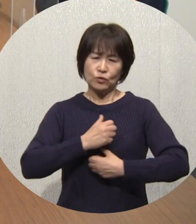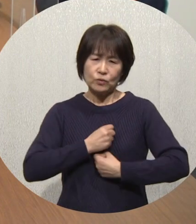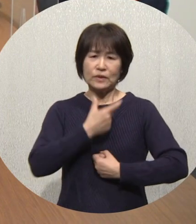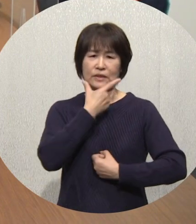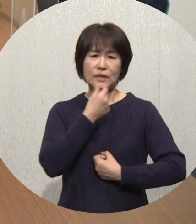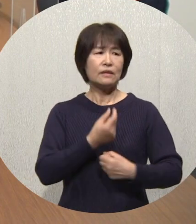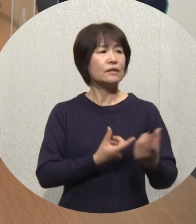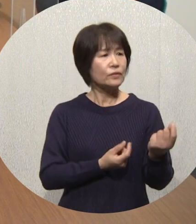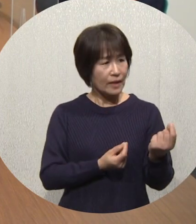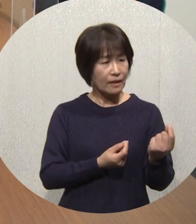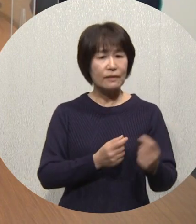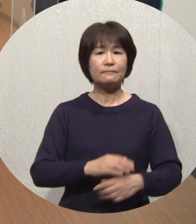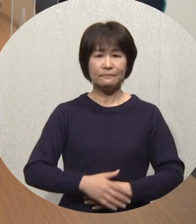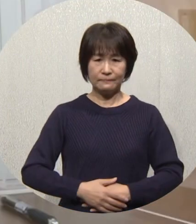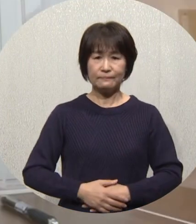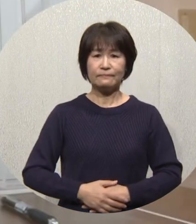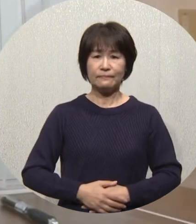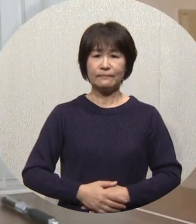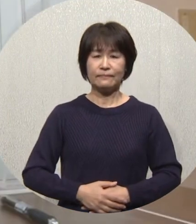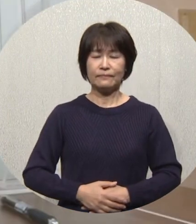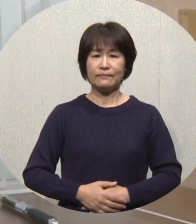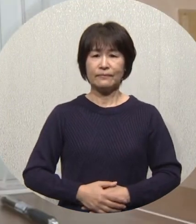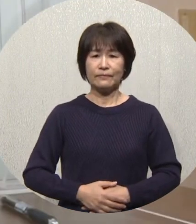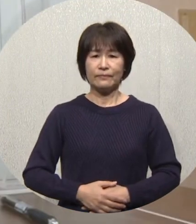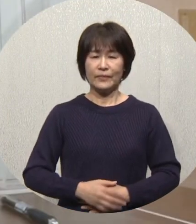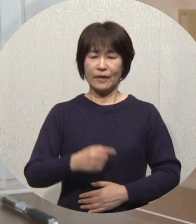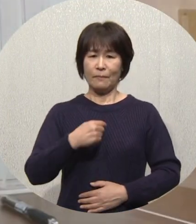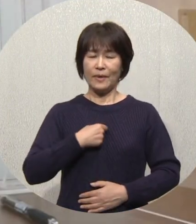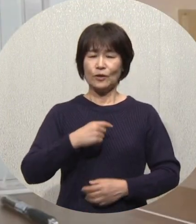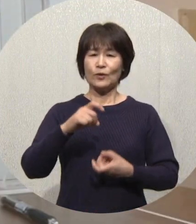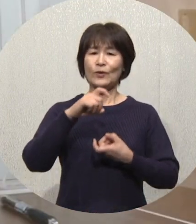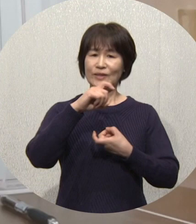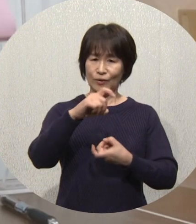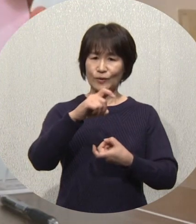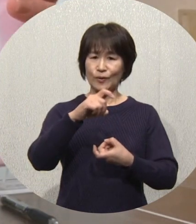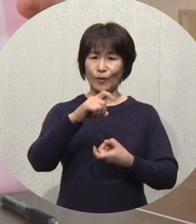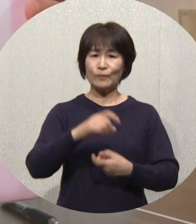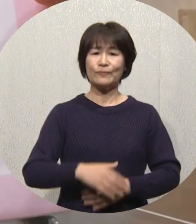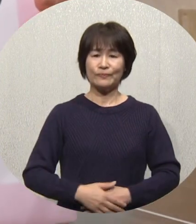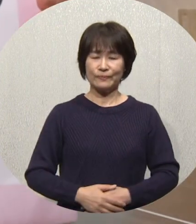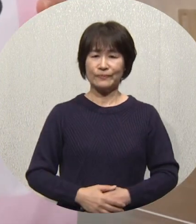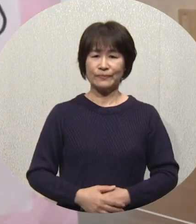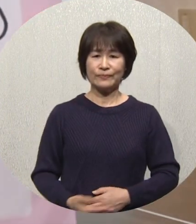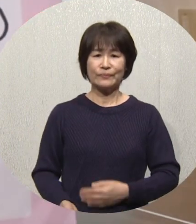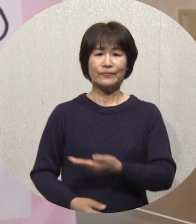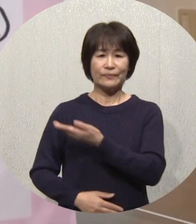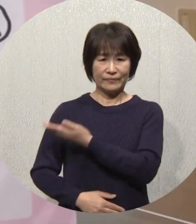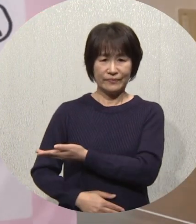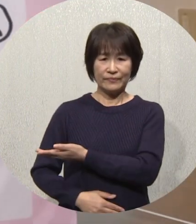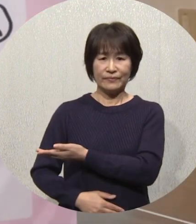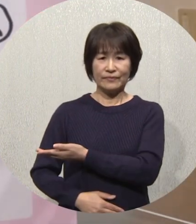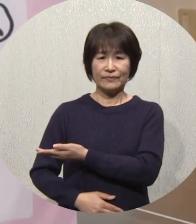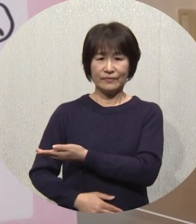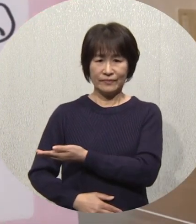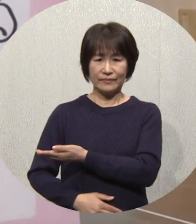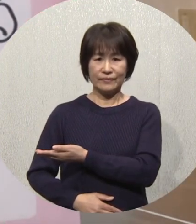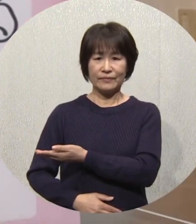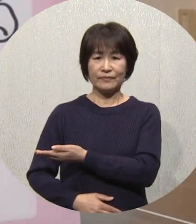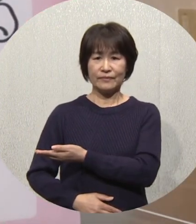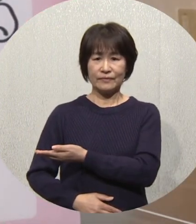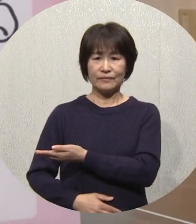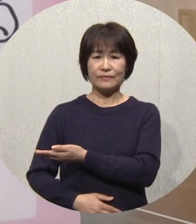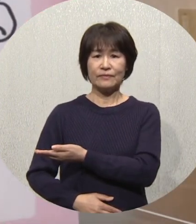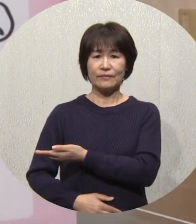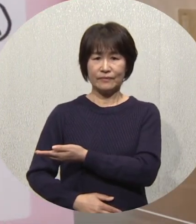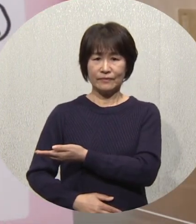本当に気をつけていきたいですね。それではここでまどかの一言。大掃除頑張りますよ。